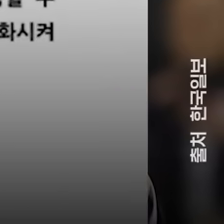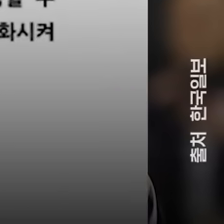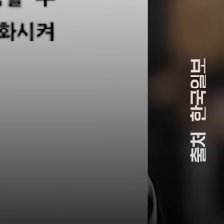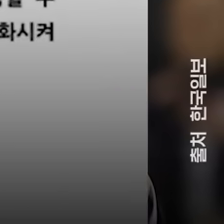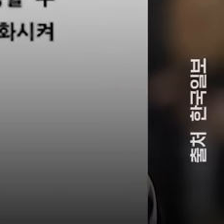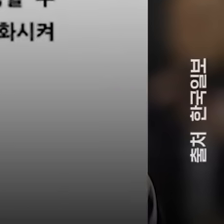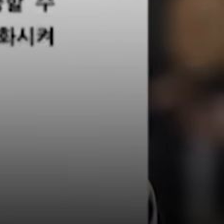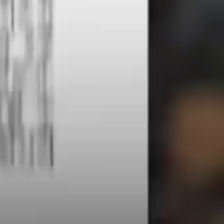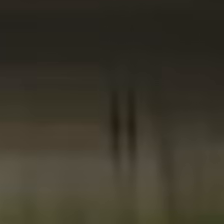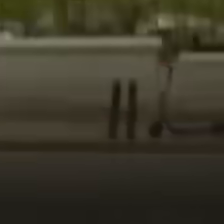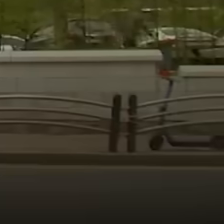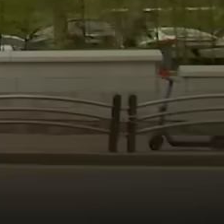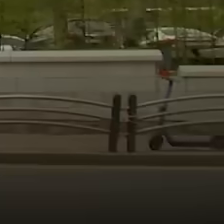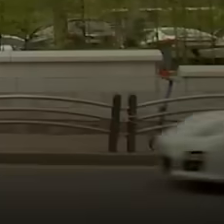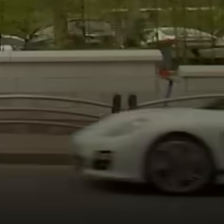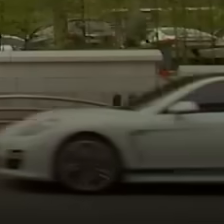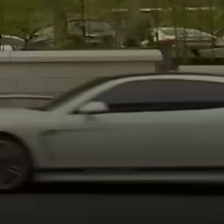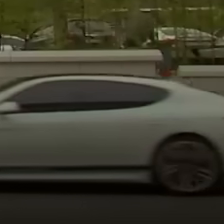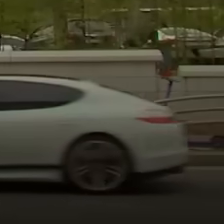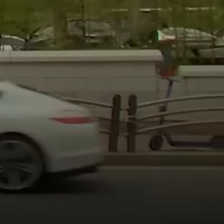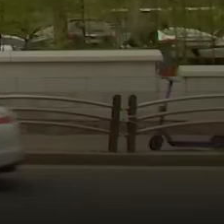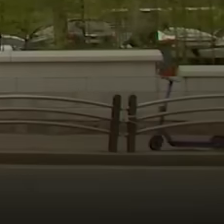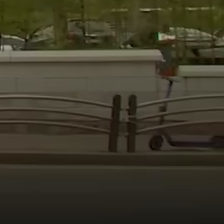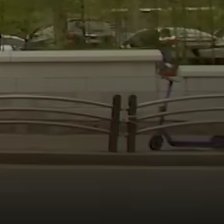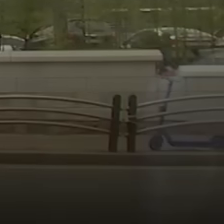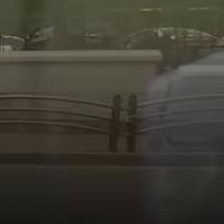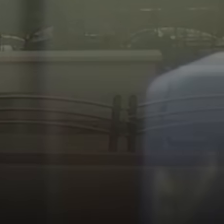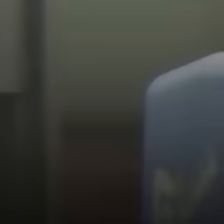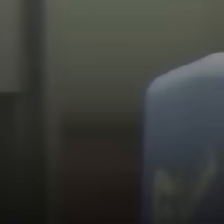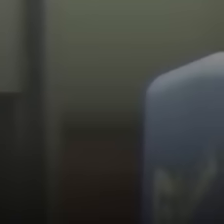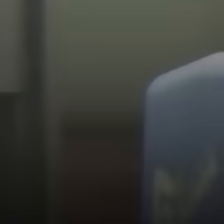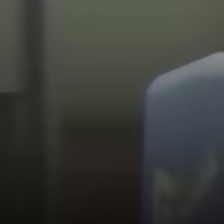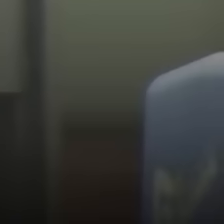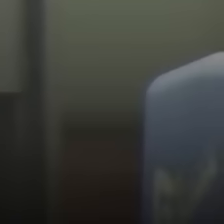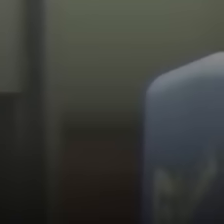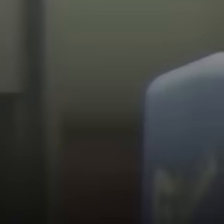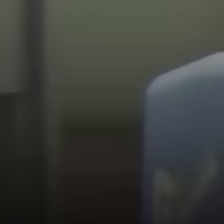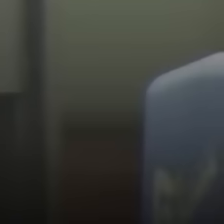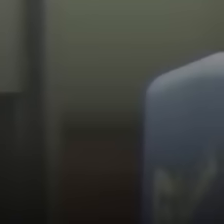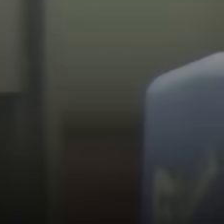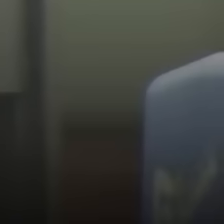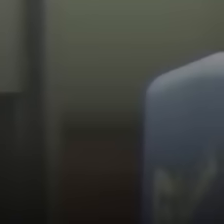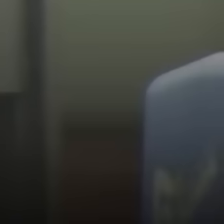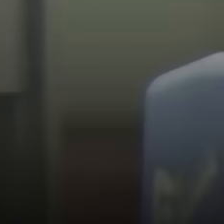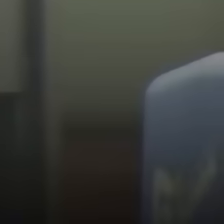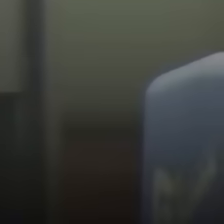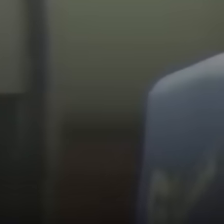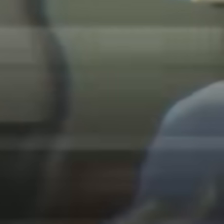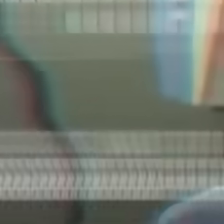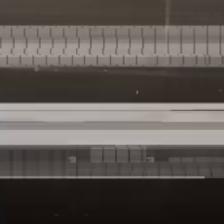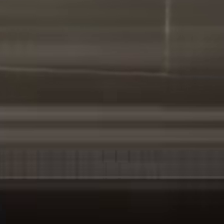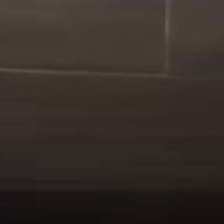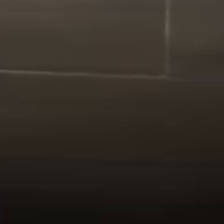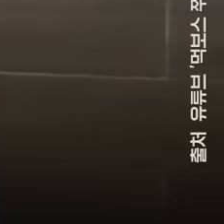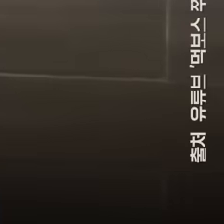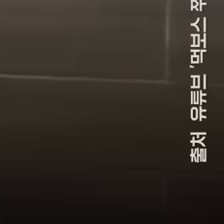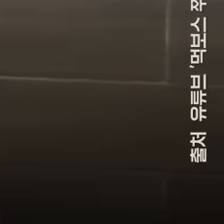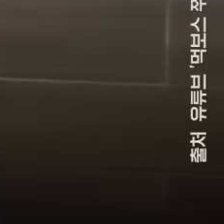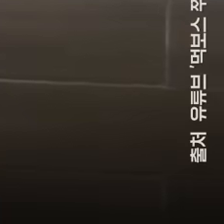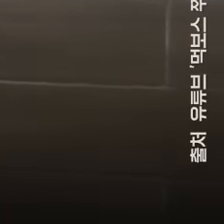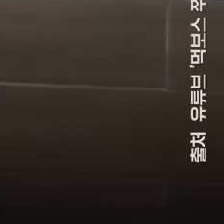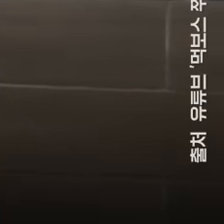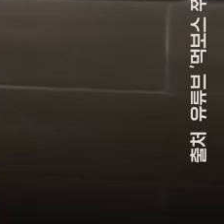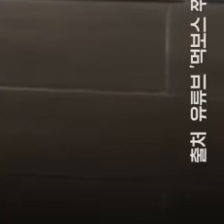교육청에 접수됐습니다 현주협 감독은 지난해 11월 목요 휘문고 농구부 감독으로 부임했는데